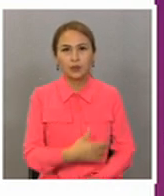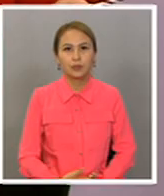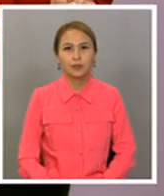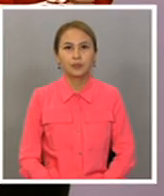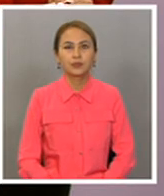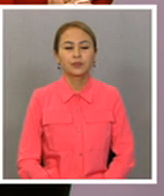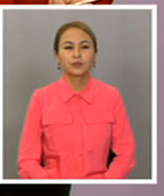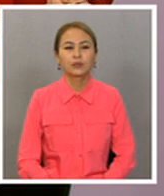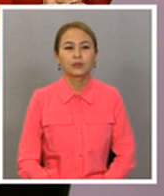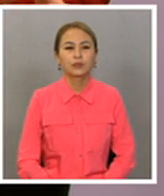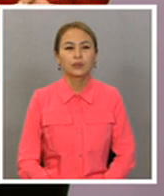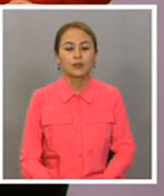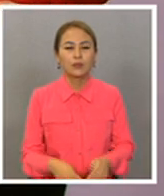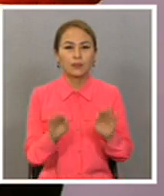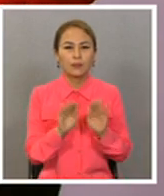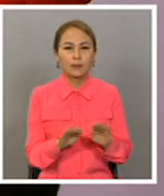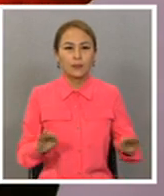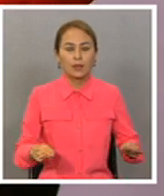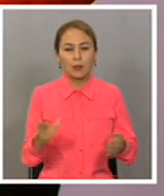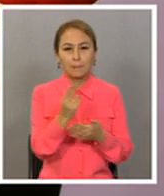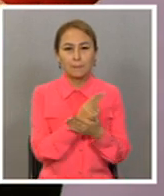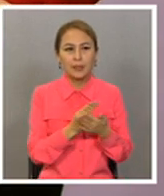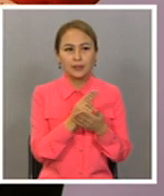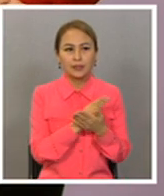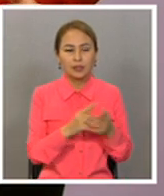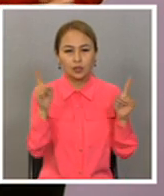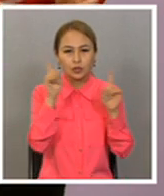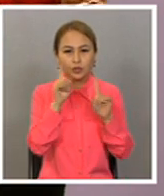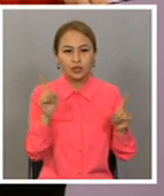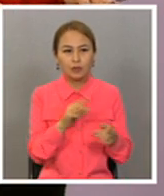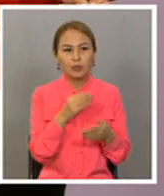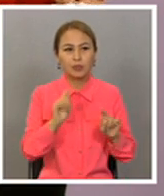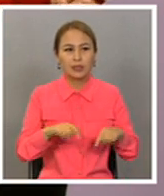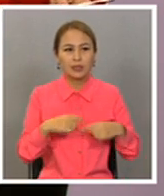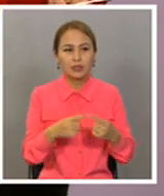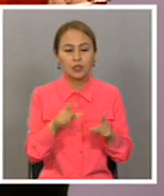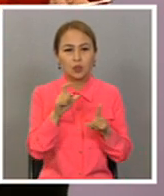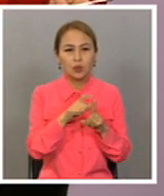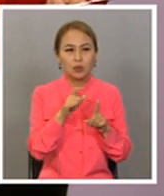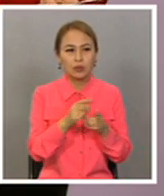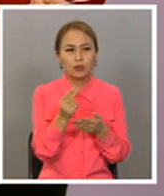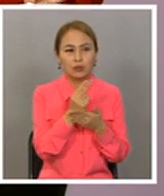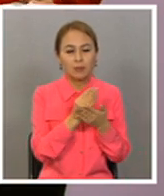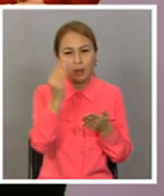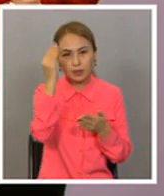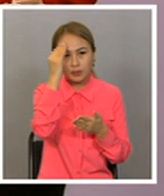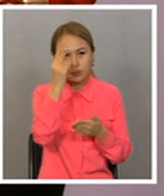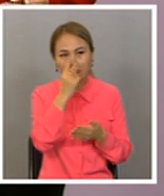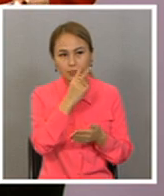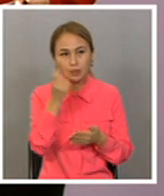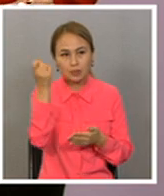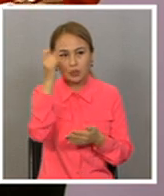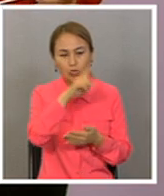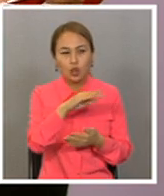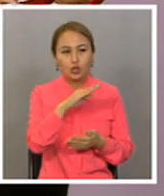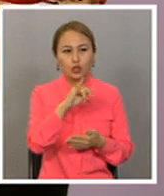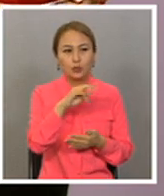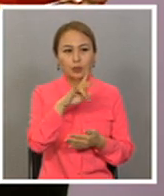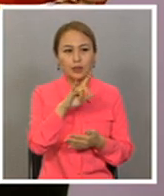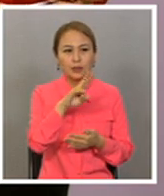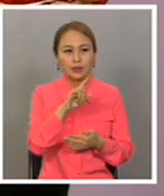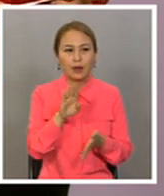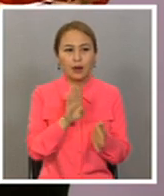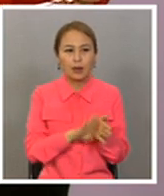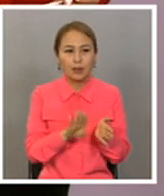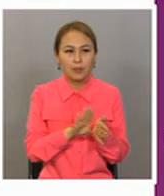олар. Балалар, мәтіндегі жұлдызшамен берілген сөздердің мағынасын біліп алайық. Жұпыны.